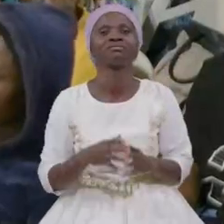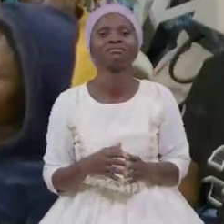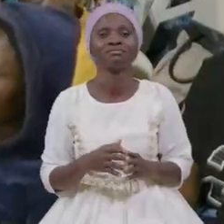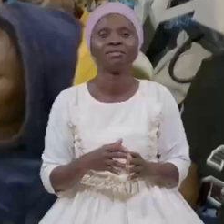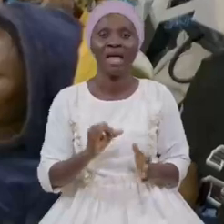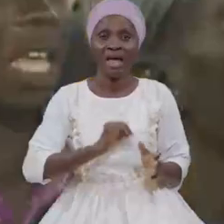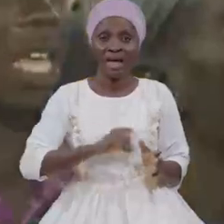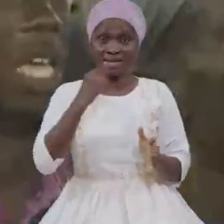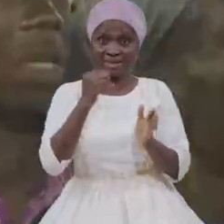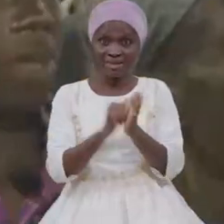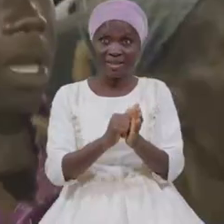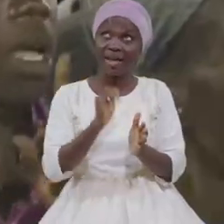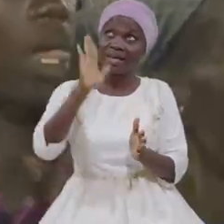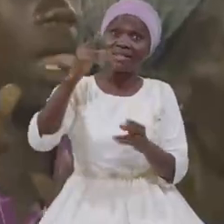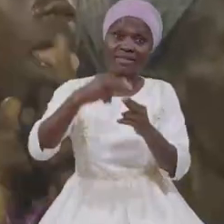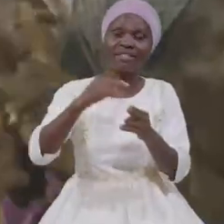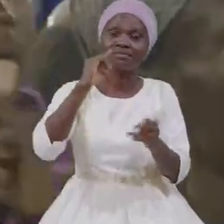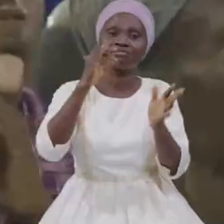nom est Jésus.